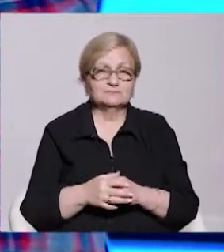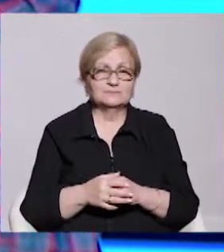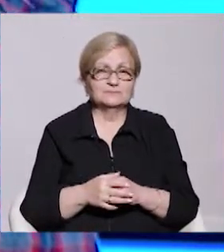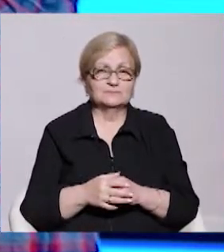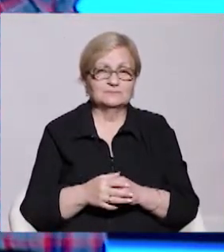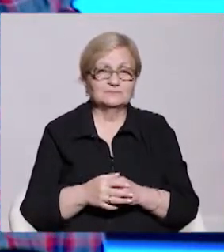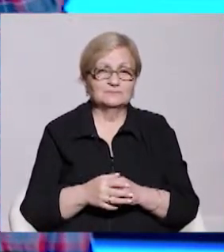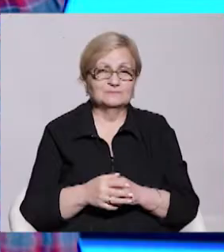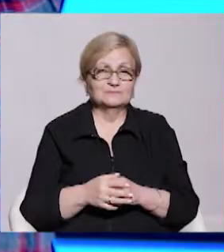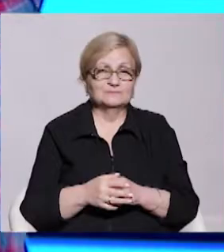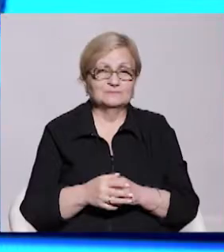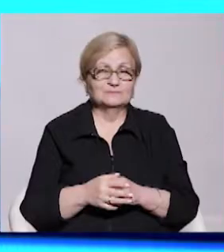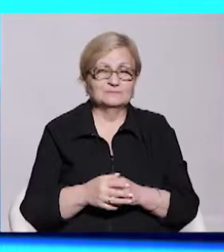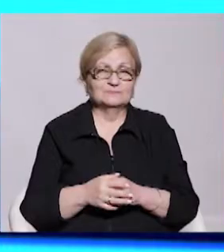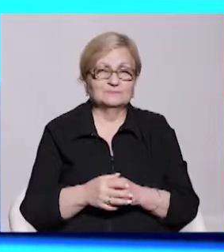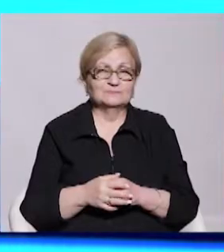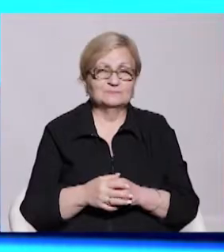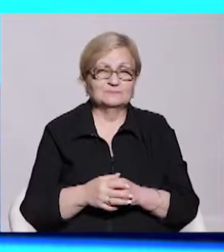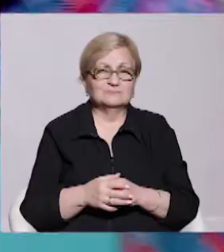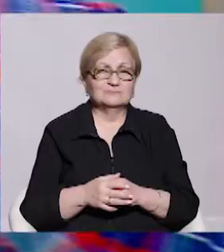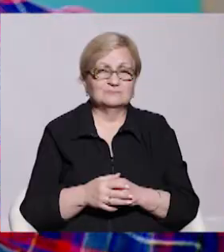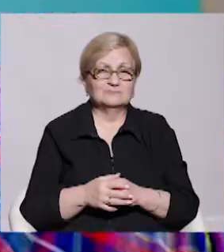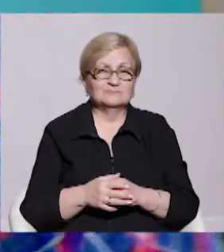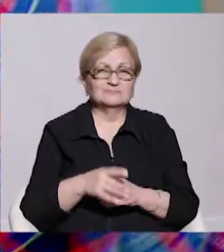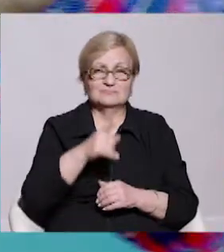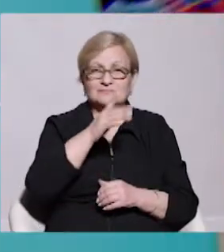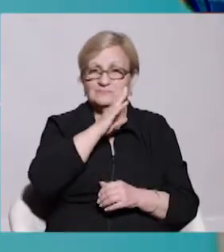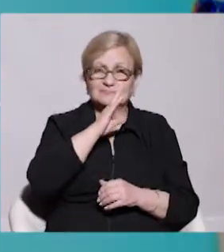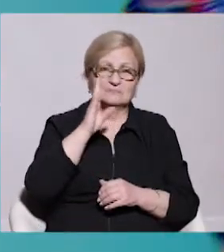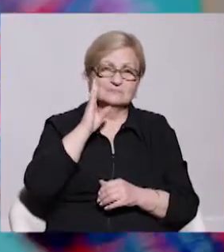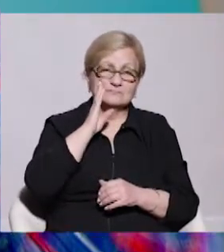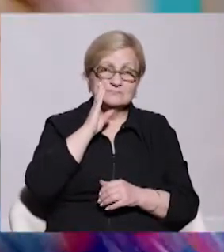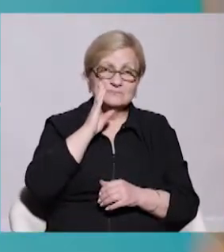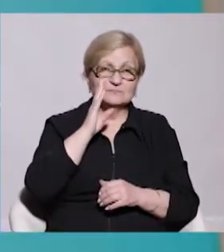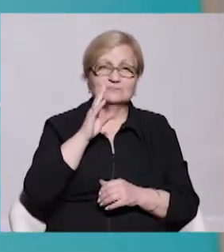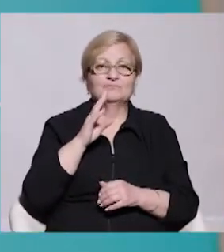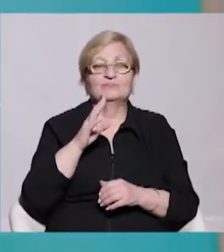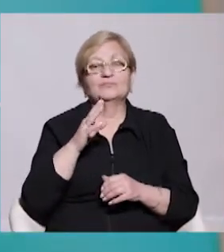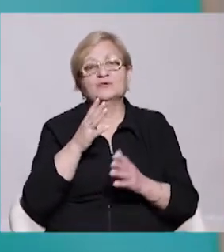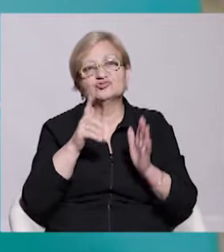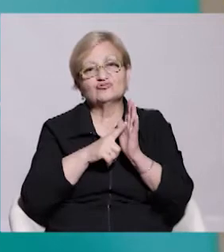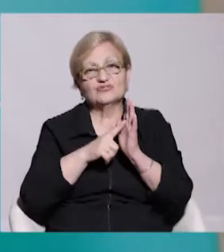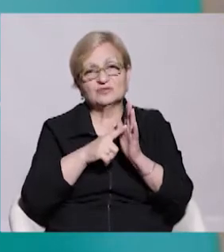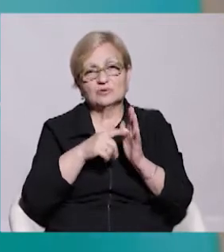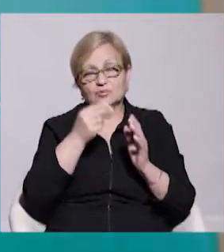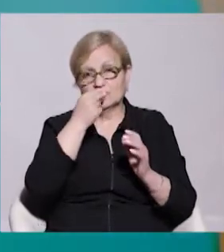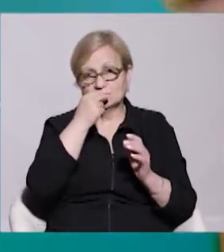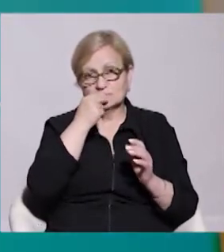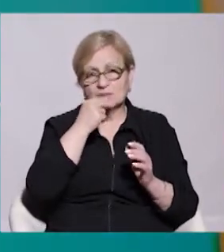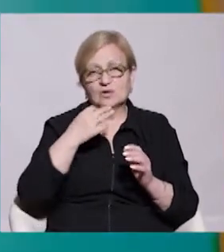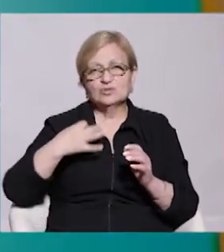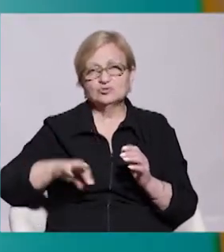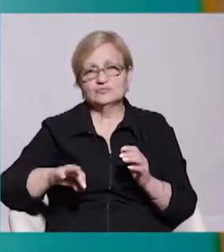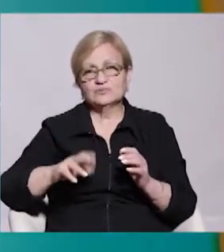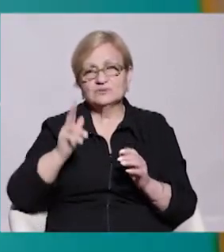კარგით. კიდევ ერთხელ ზევით მიწერია, რომ დედამ შუა დღემდე, ესე იგი დედა პანდამ 7 კილოგრამი შეჭამა და